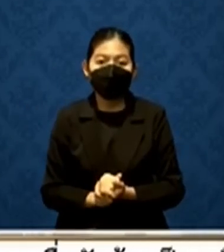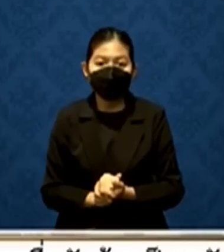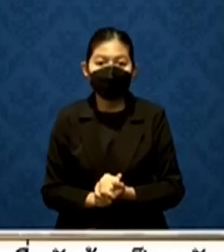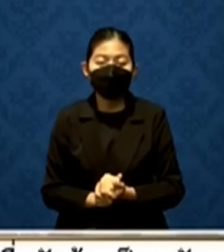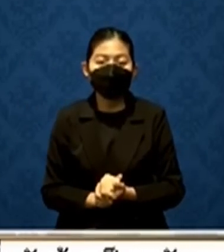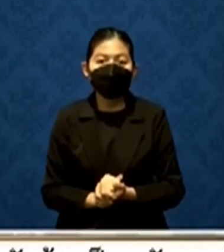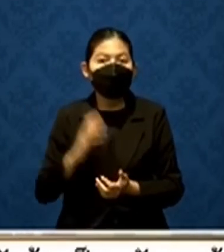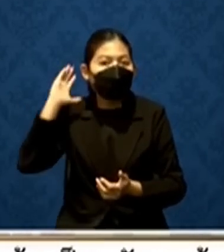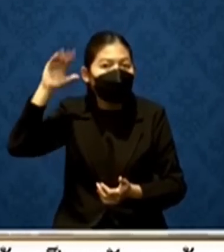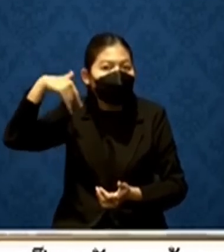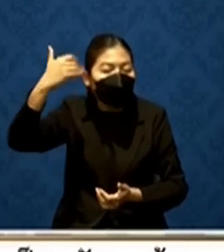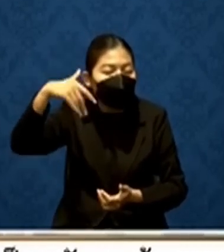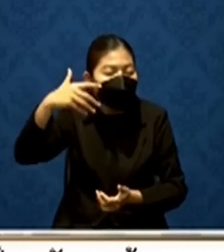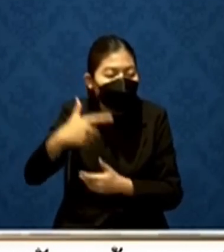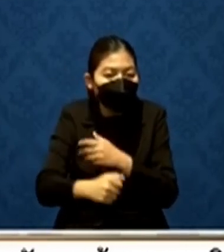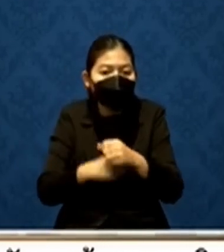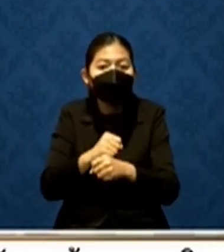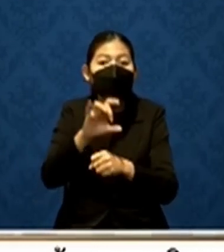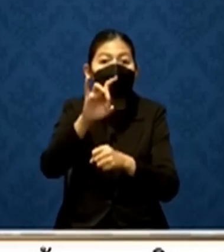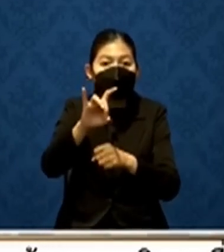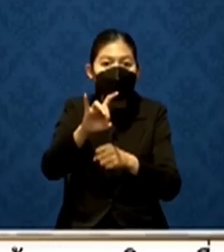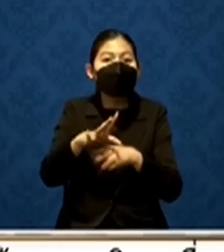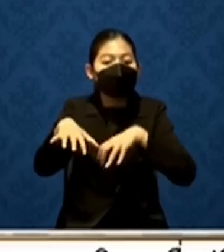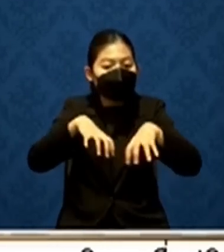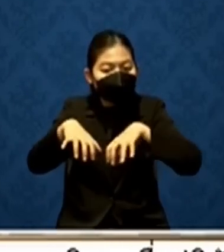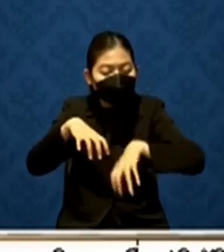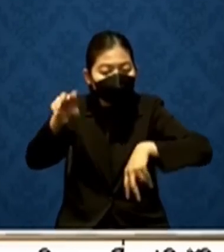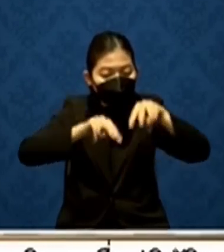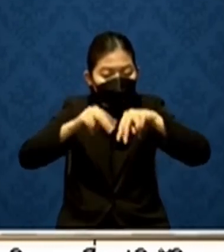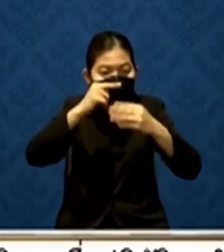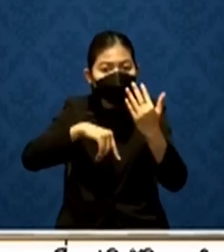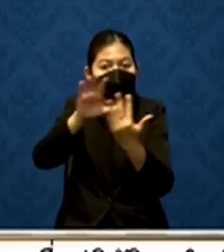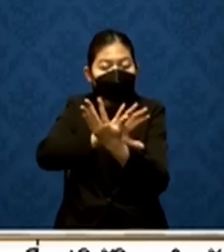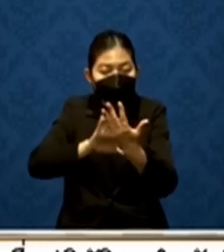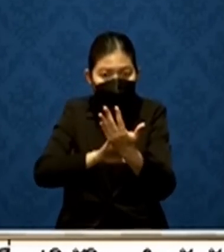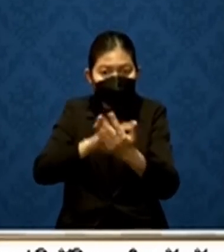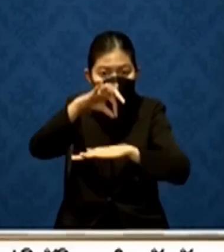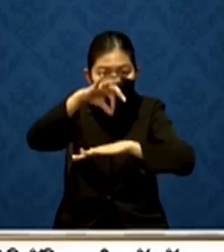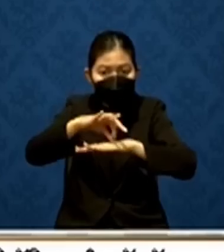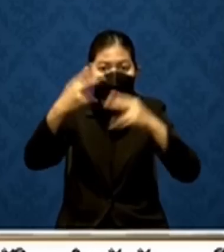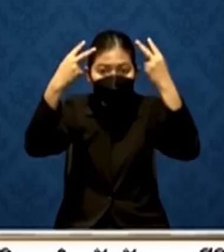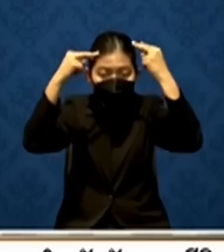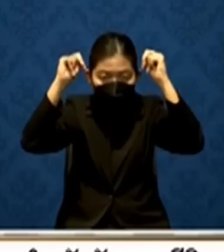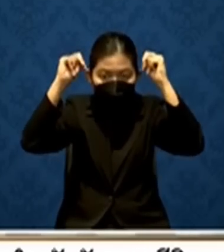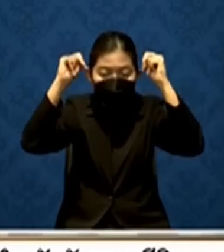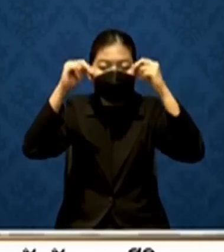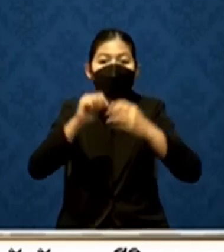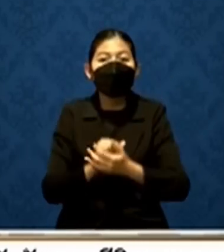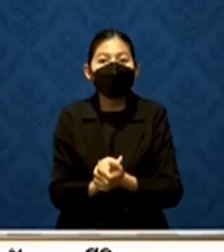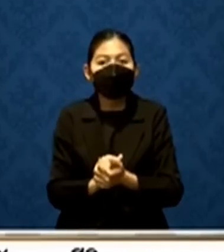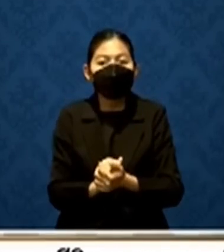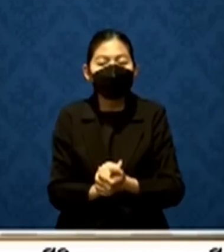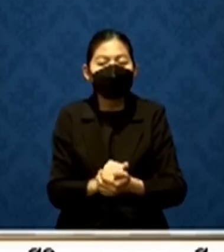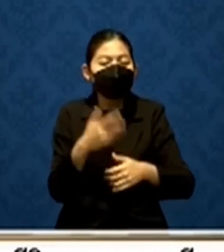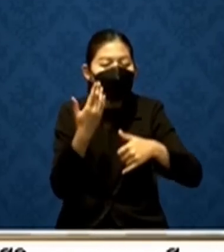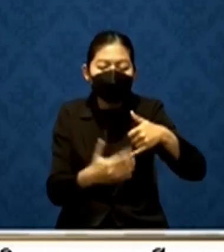ถ้าตลอดระยะเวลาร่วม 8ปีที่บริหารประเทศมาในฐานะนายกรัฐมนตรีถ้าผิดพลาด